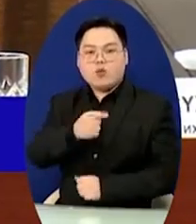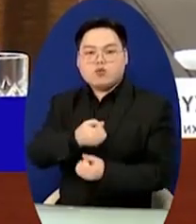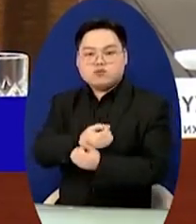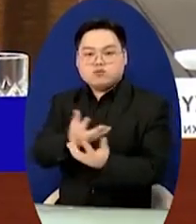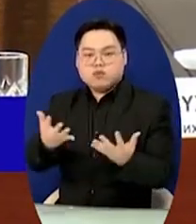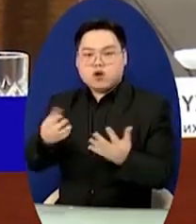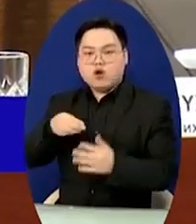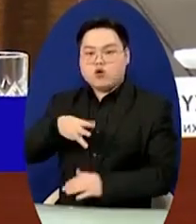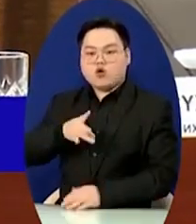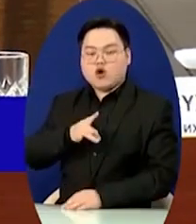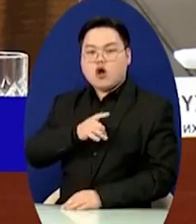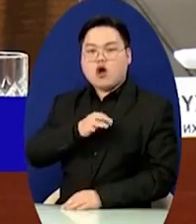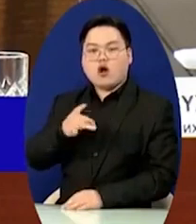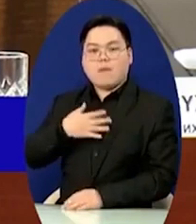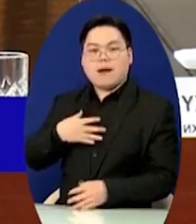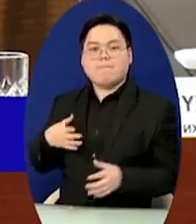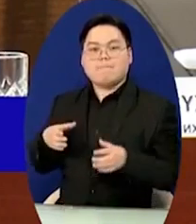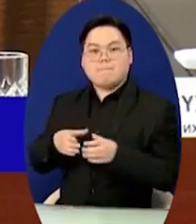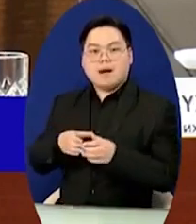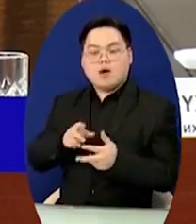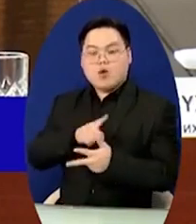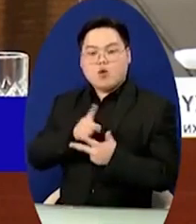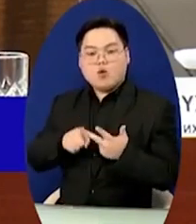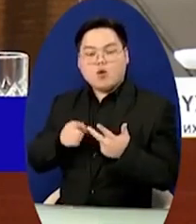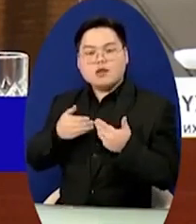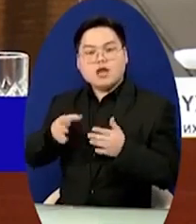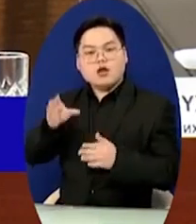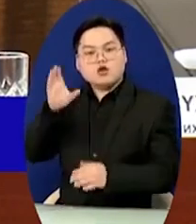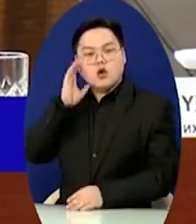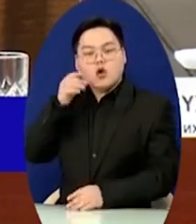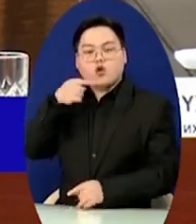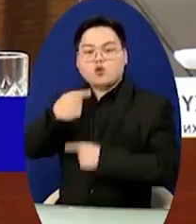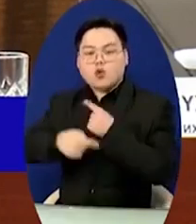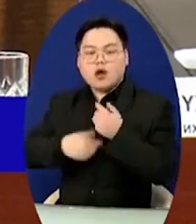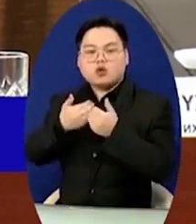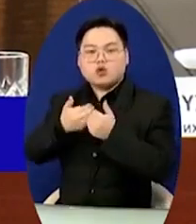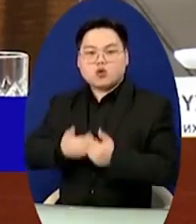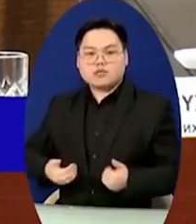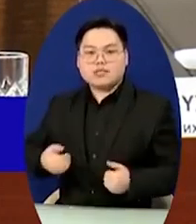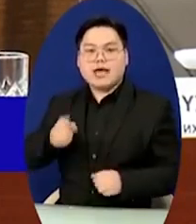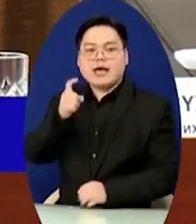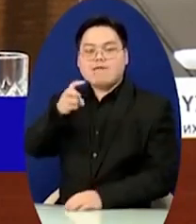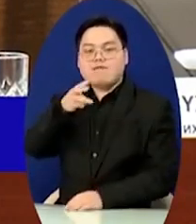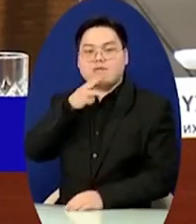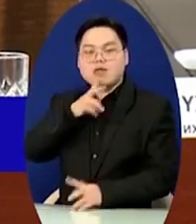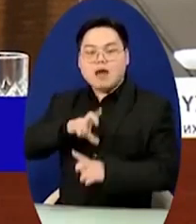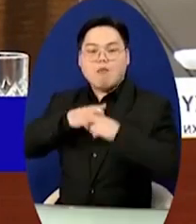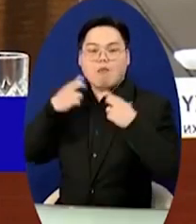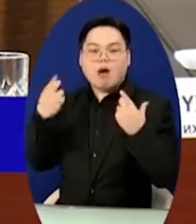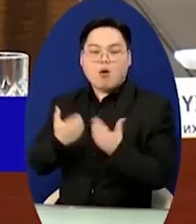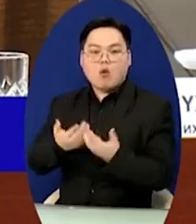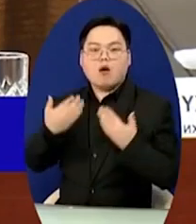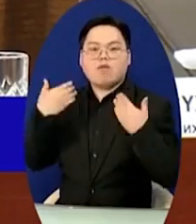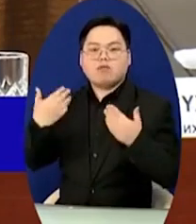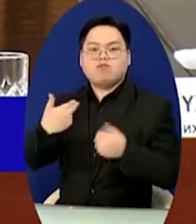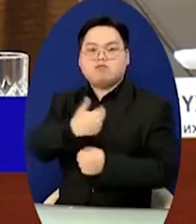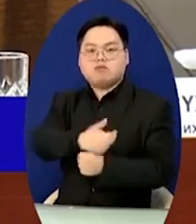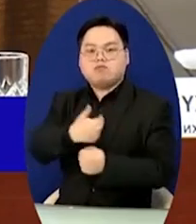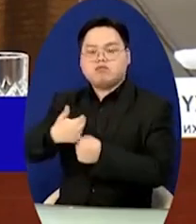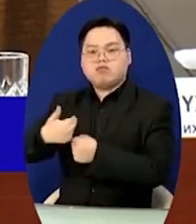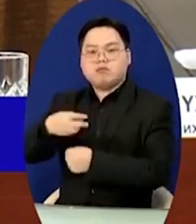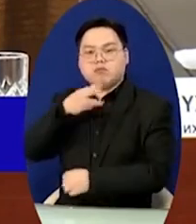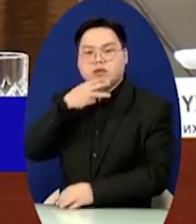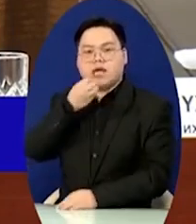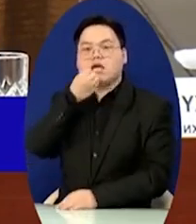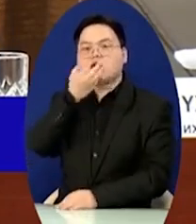хорооноос энэ 3 дахь удаагийн сонсголын талаар тусгаалan хэвлэлийн баг хурал хийж мэдээлэл